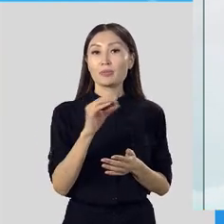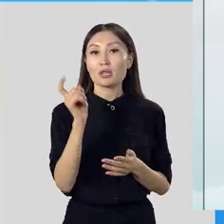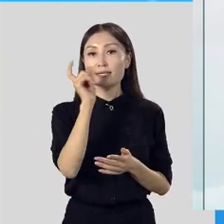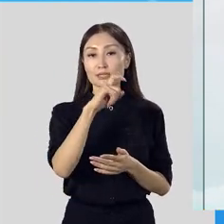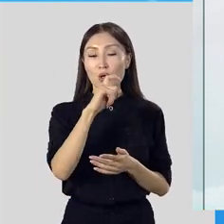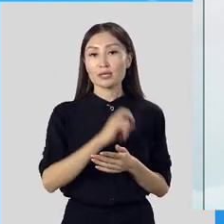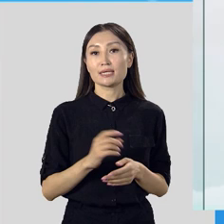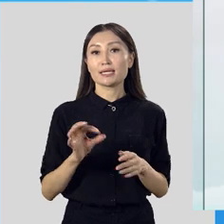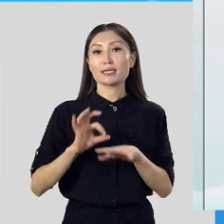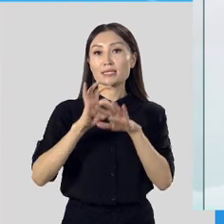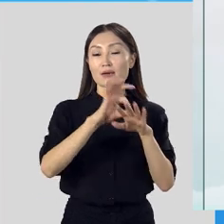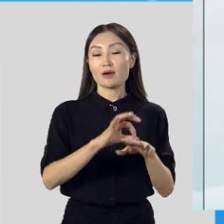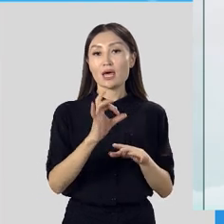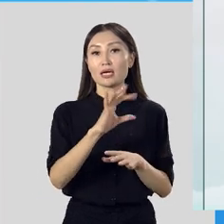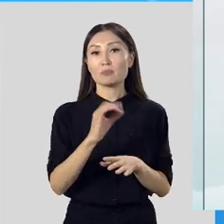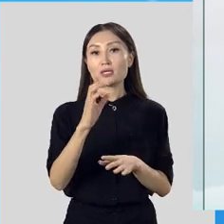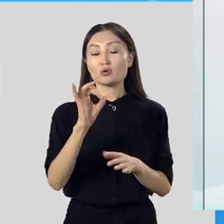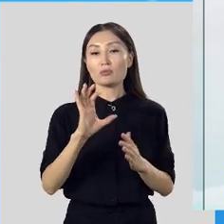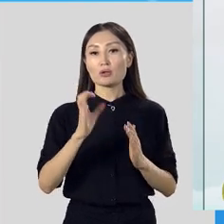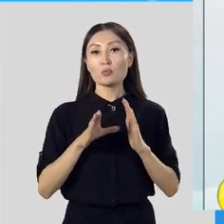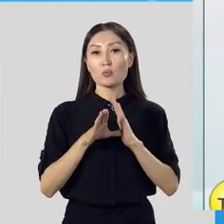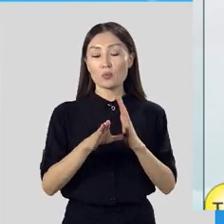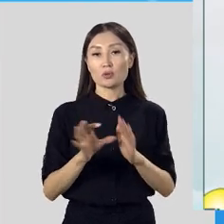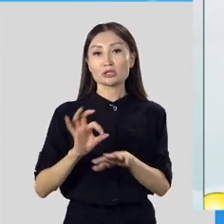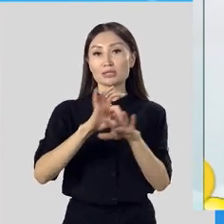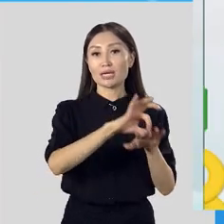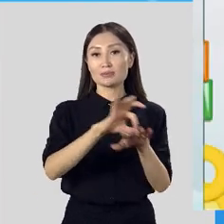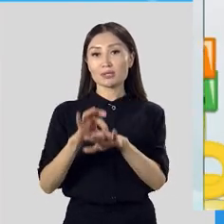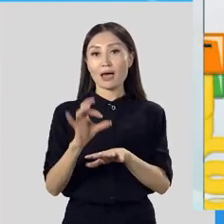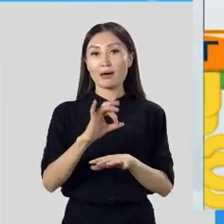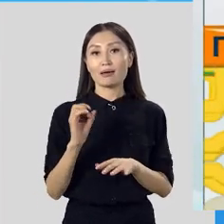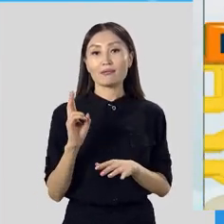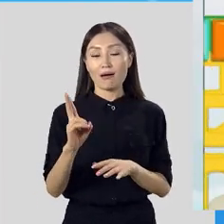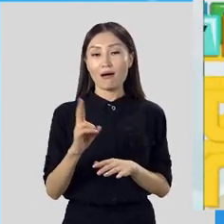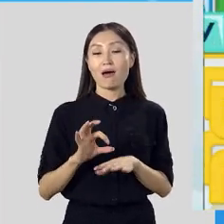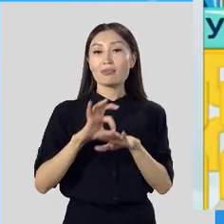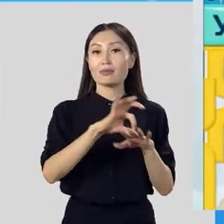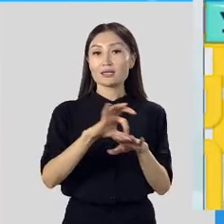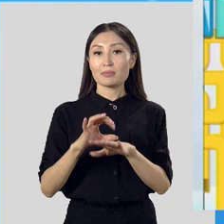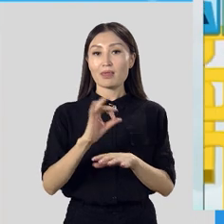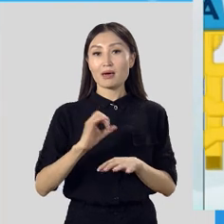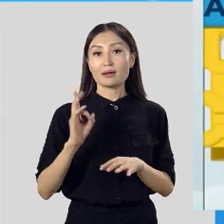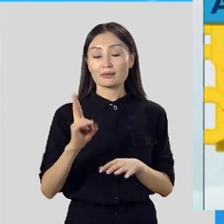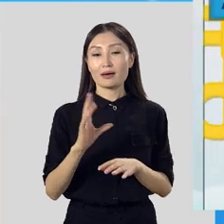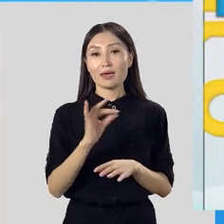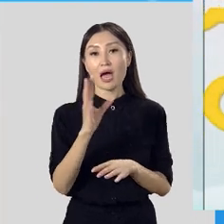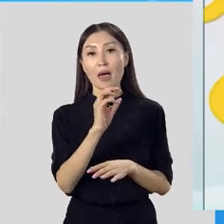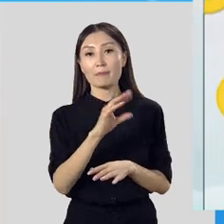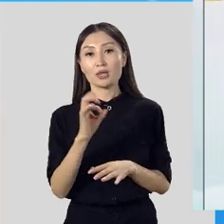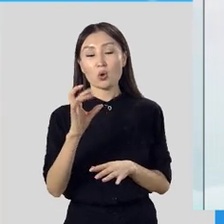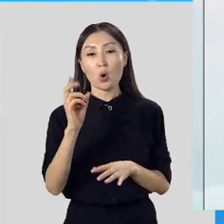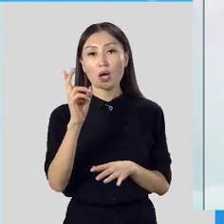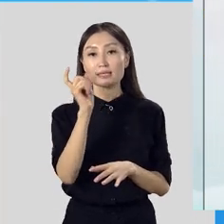Аминокислоты доставляются к рибосомам с помощью транспортных РНК. Транспортные РНК и